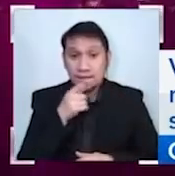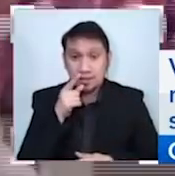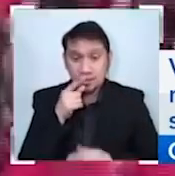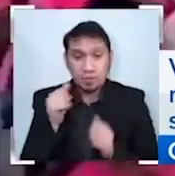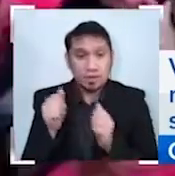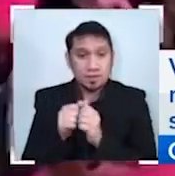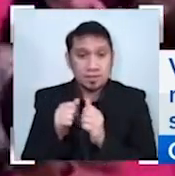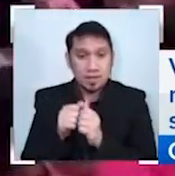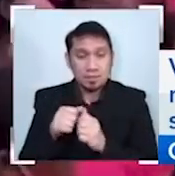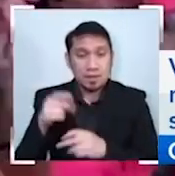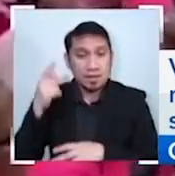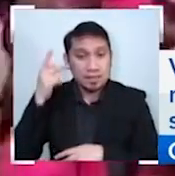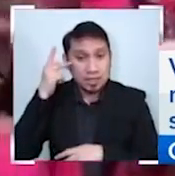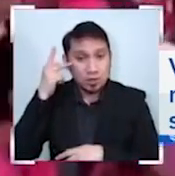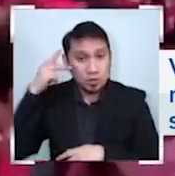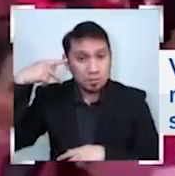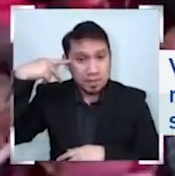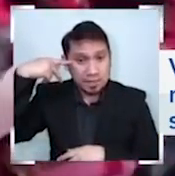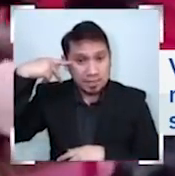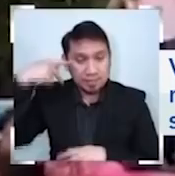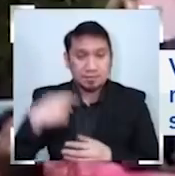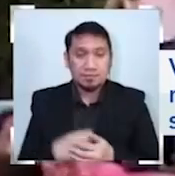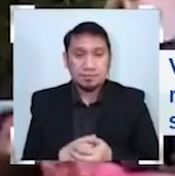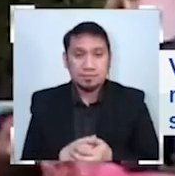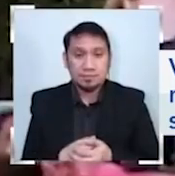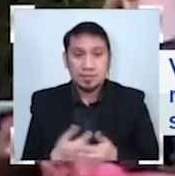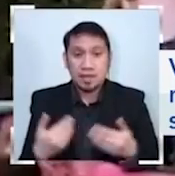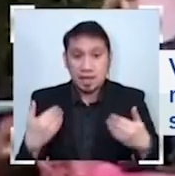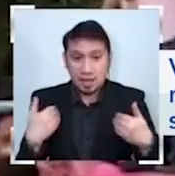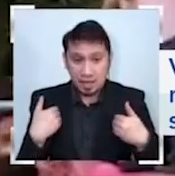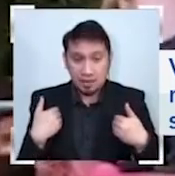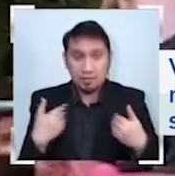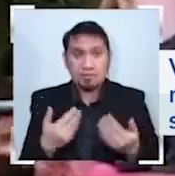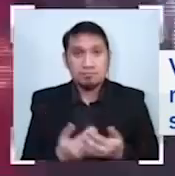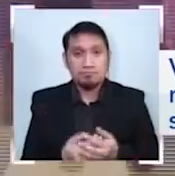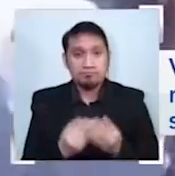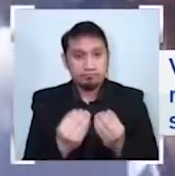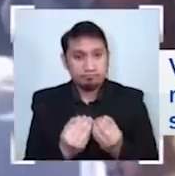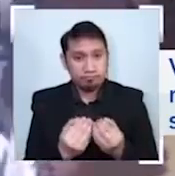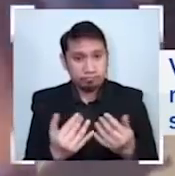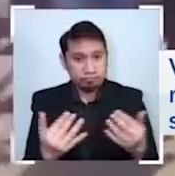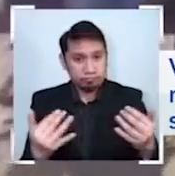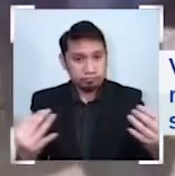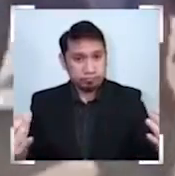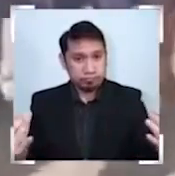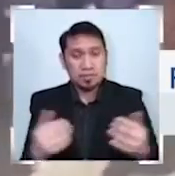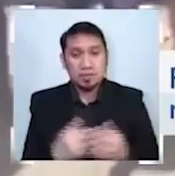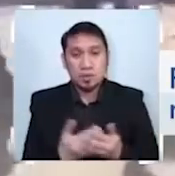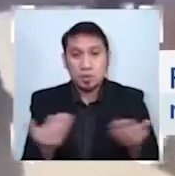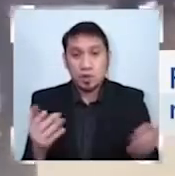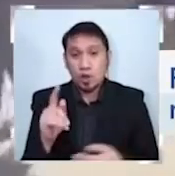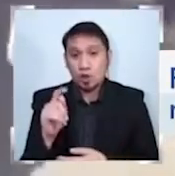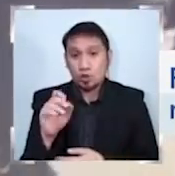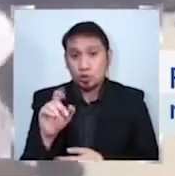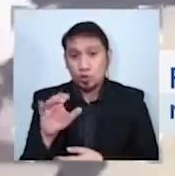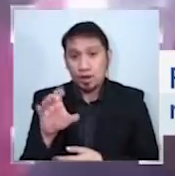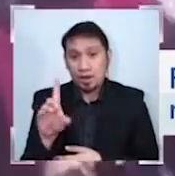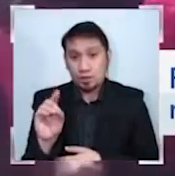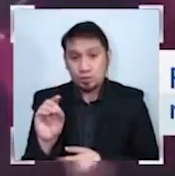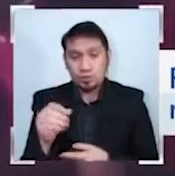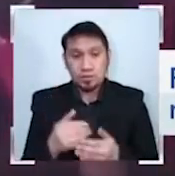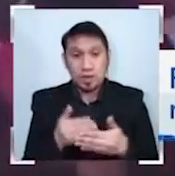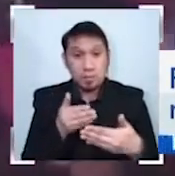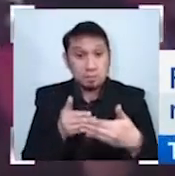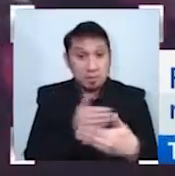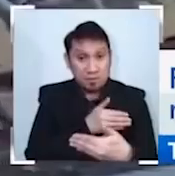Pangilinan. Nagkaroon din sila ng Grand Rally sa Toledo City. Bago niya nakipagpulong sila sa mga mangingisda